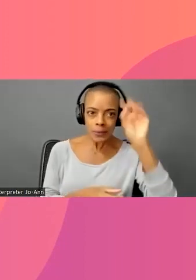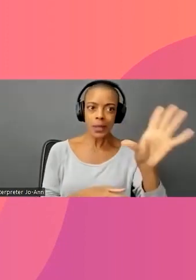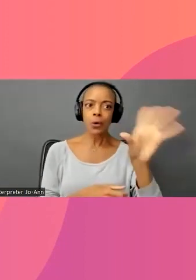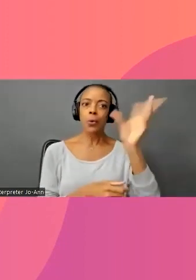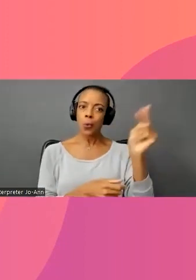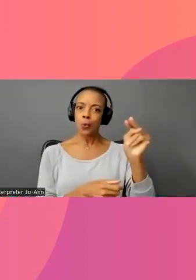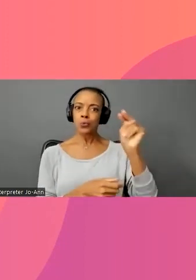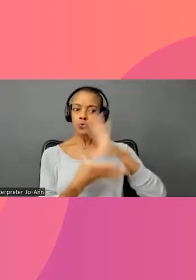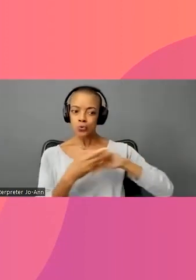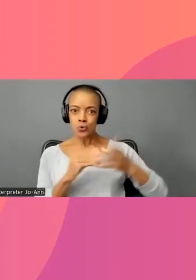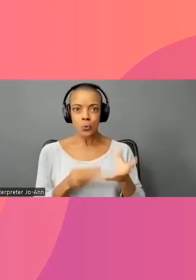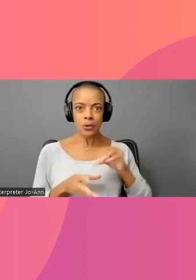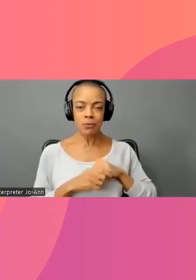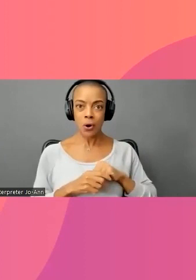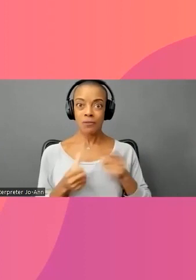mais aussi